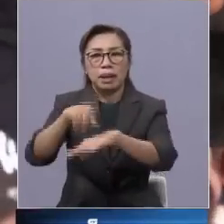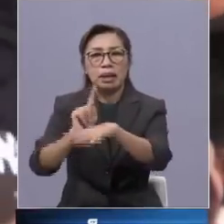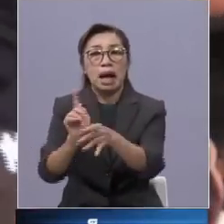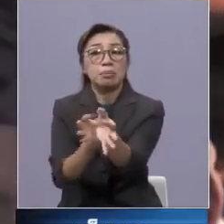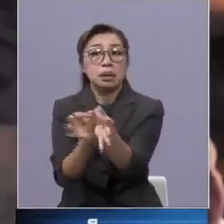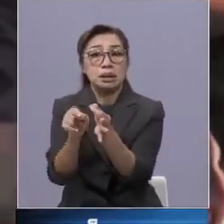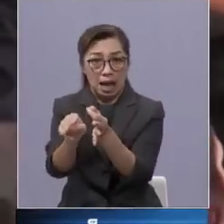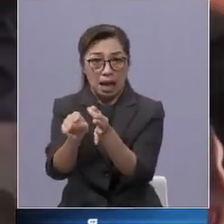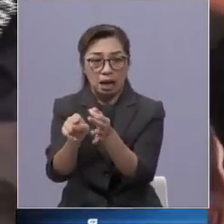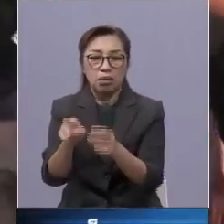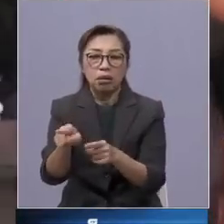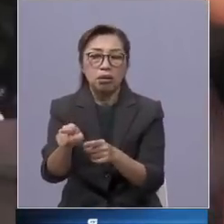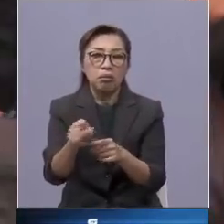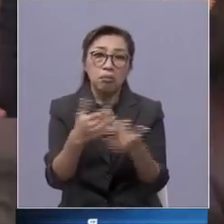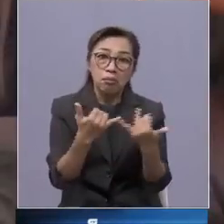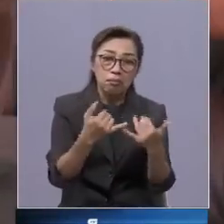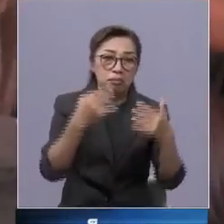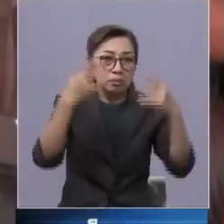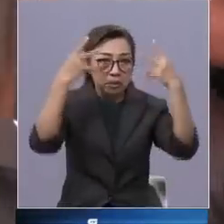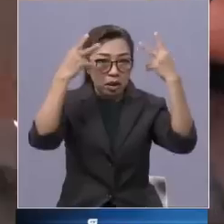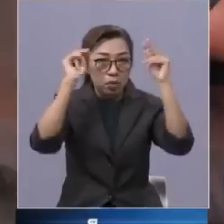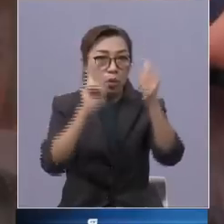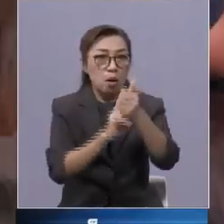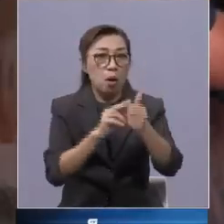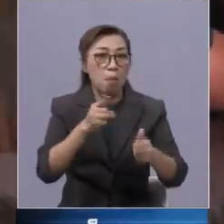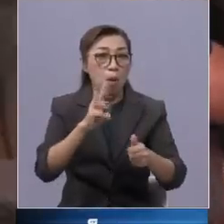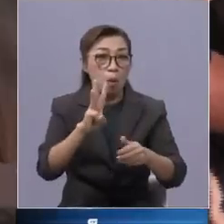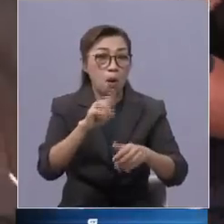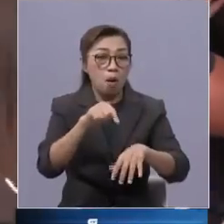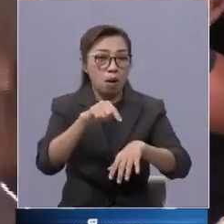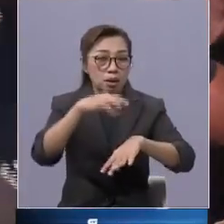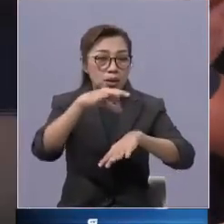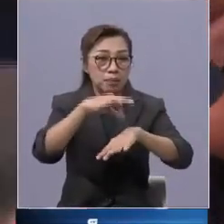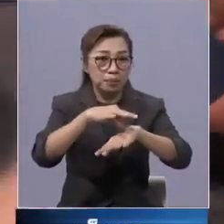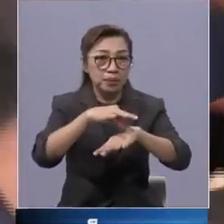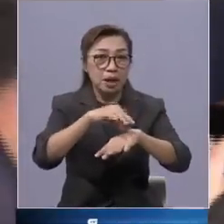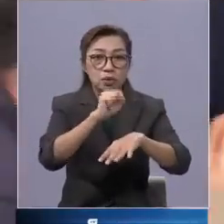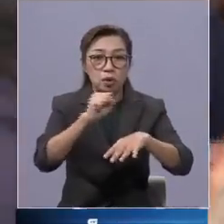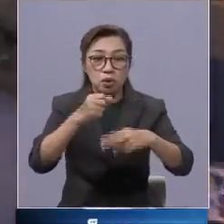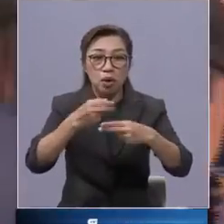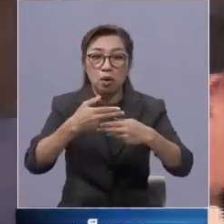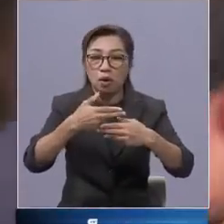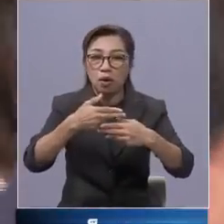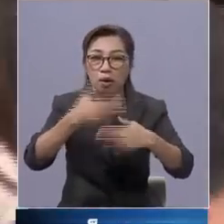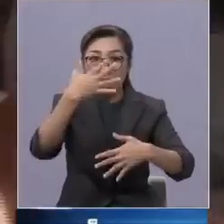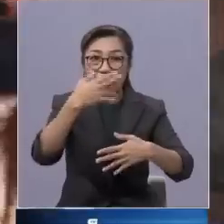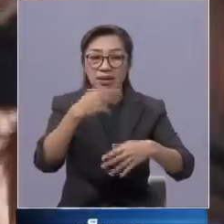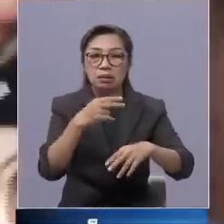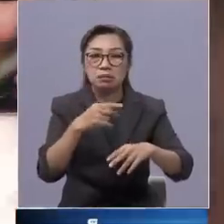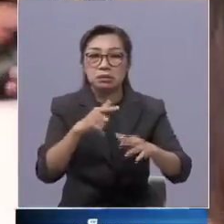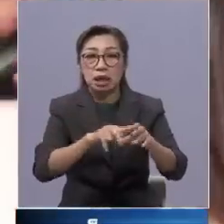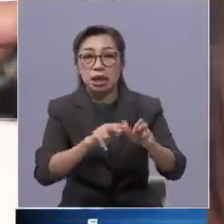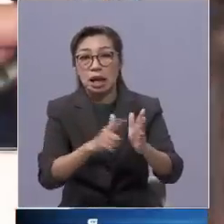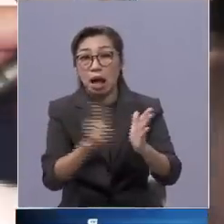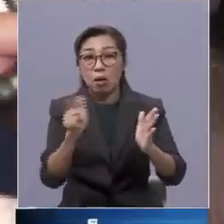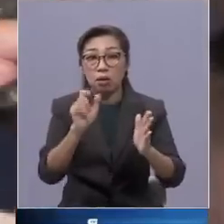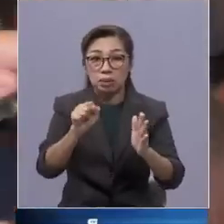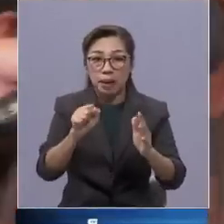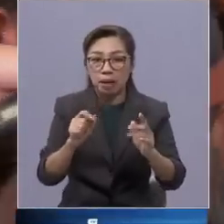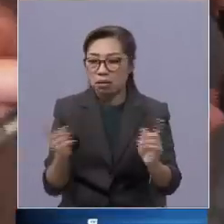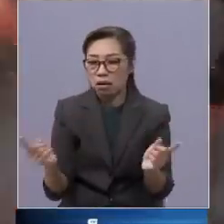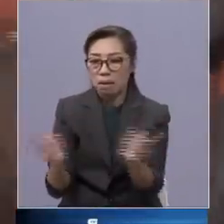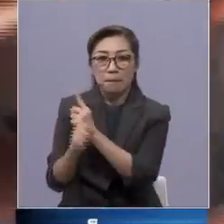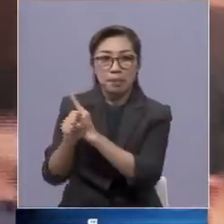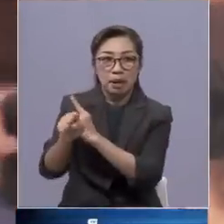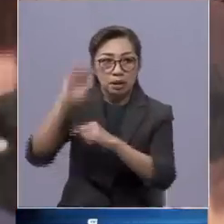ข้ามาแทนพลเอกประวิตร วงษ์สุวรรณหัวหน้าพรรคที่จะลาออกจากสสบัญชีรายชื่อหรือไม่ซึ่งร้อยเอกธรรมนัสบอกว่าตอนนี้พลตำรวจเอกพัชร